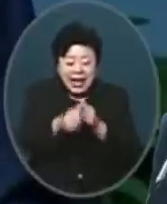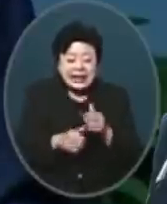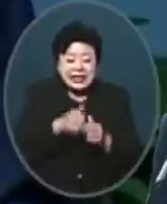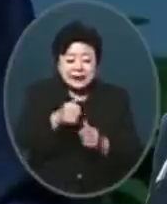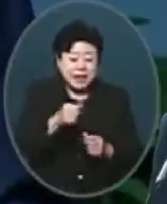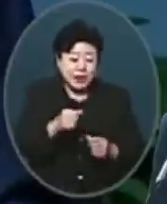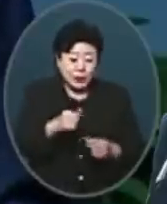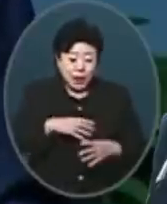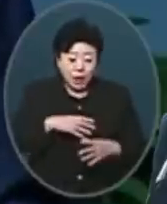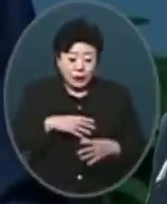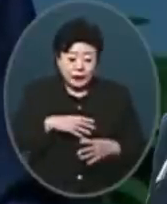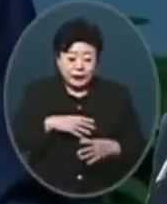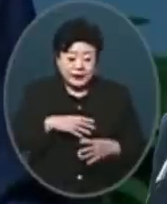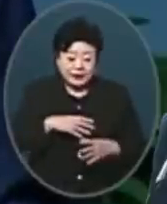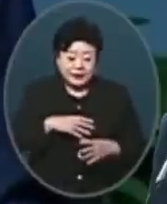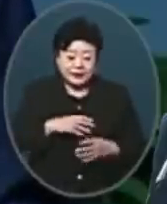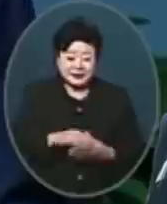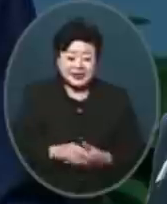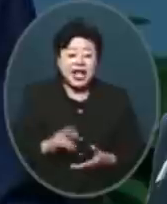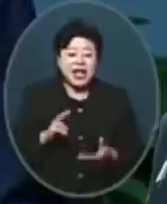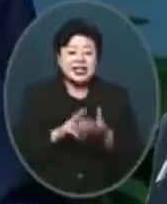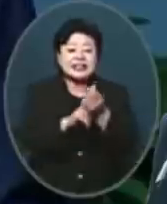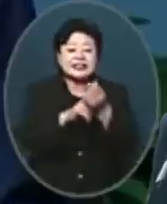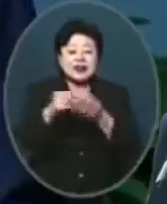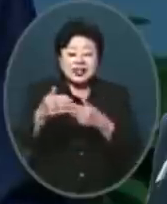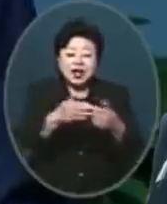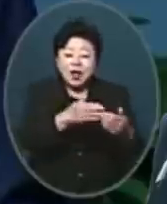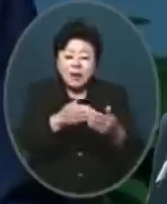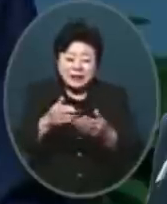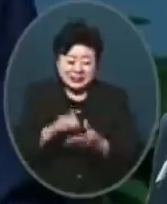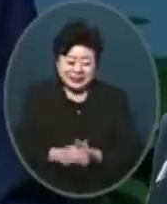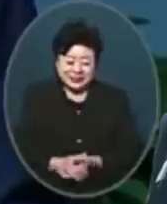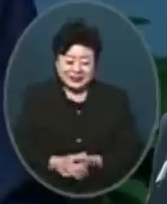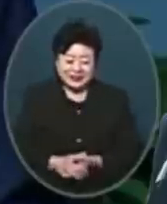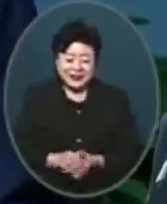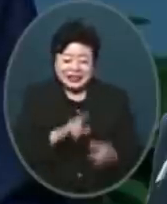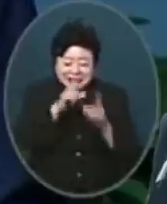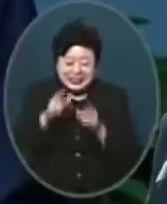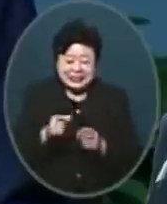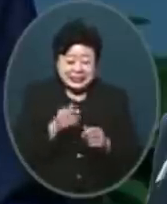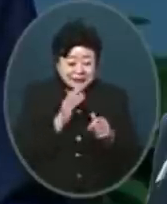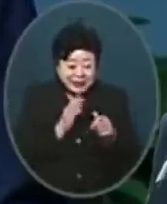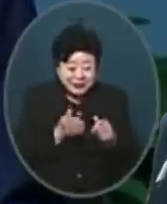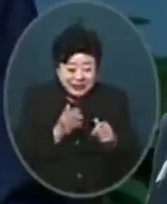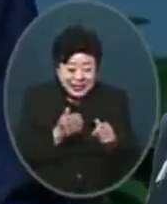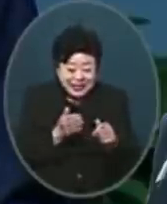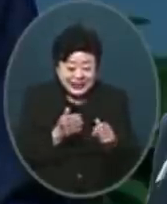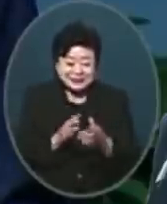하나님의 놀라운 기적을 체험하면서 살게 되시기를 바랍니다.